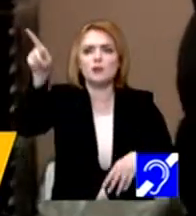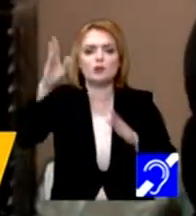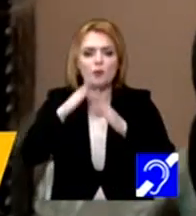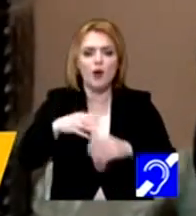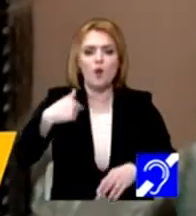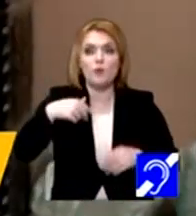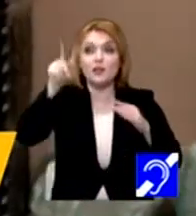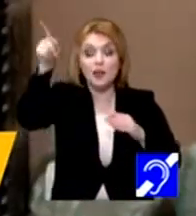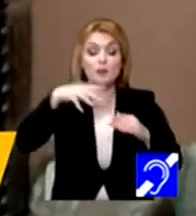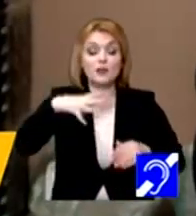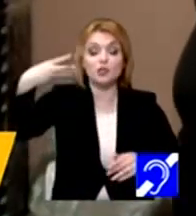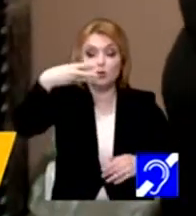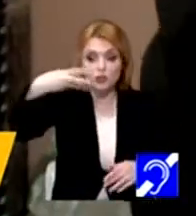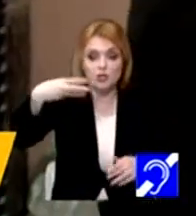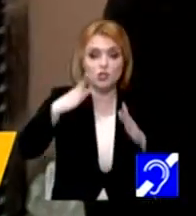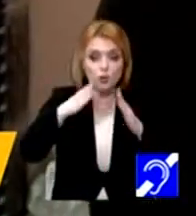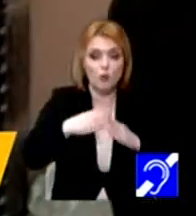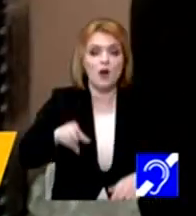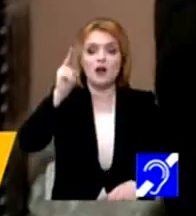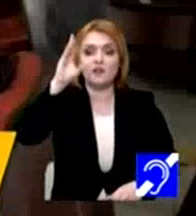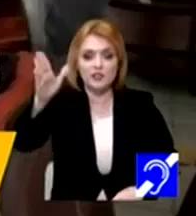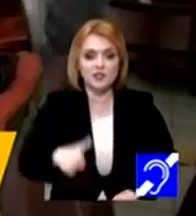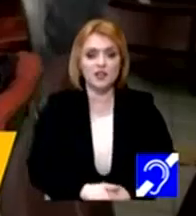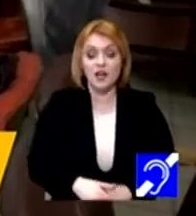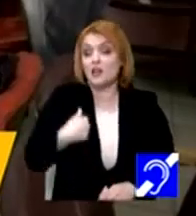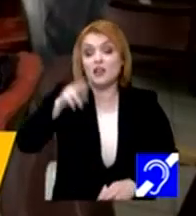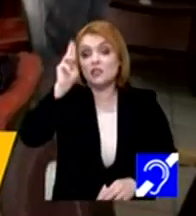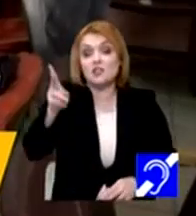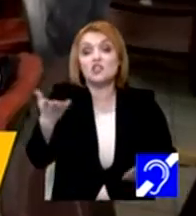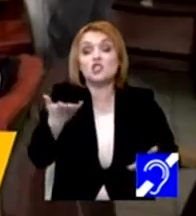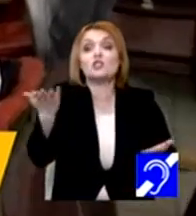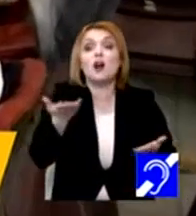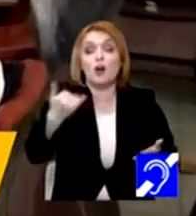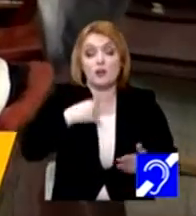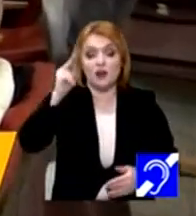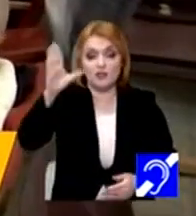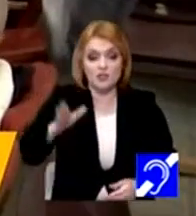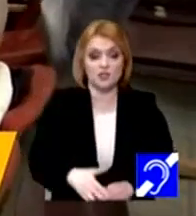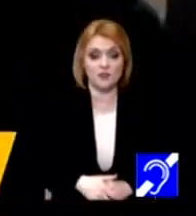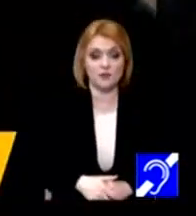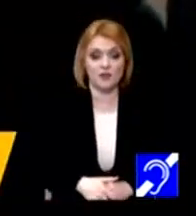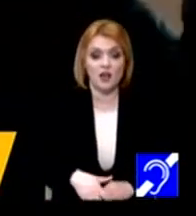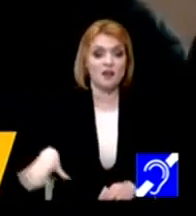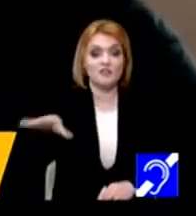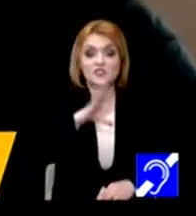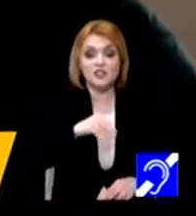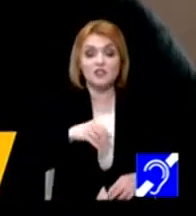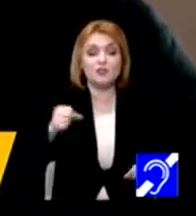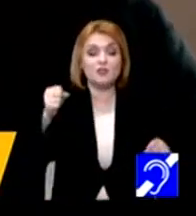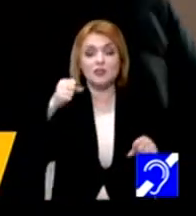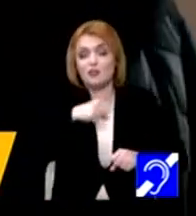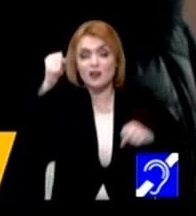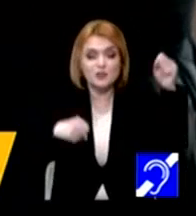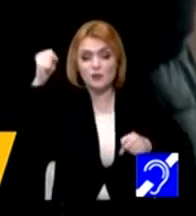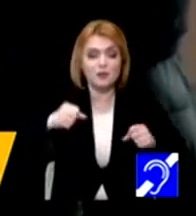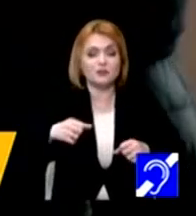Трьохетажний дом, квартира, я не знаю, там в каком оно разбомблено или нет, шок и все, звери. Разбомбили у нас в